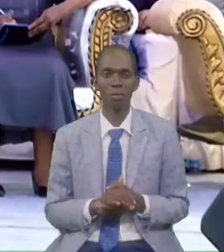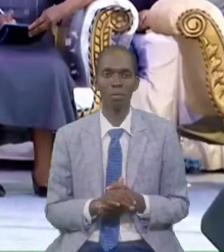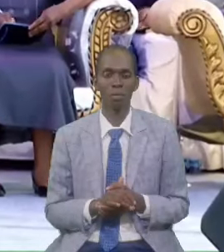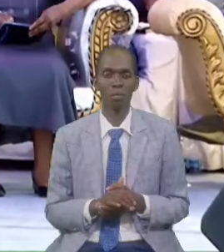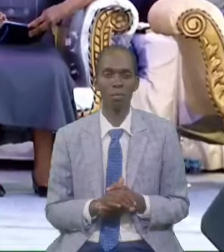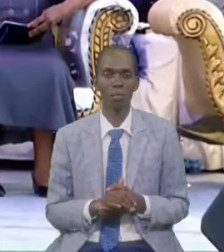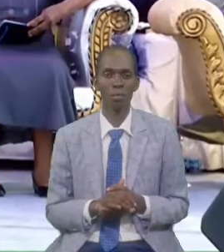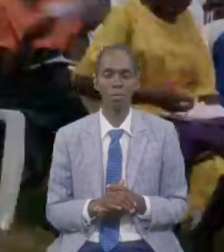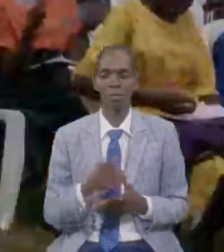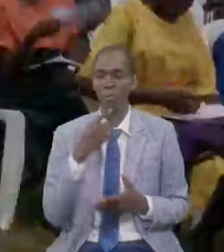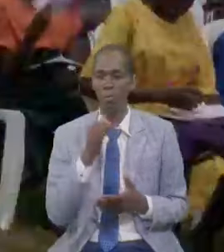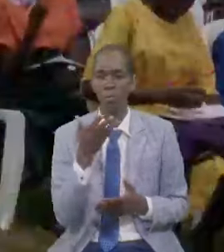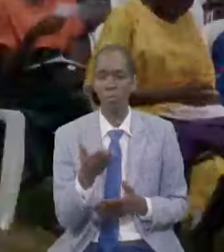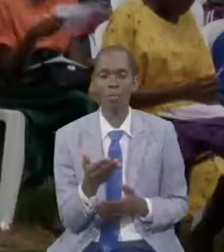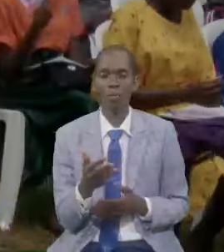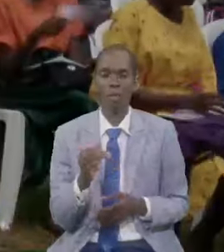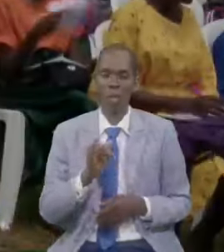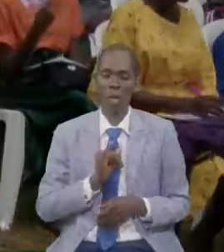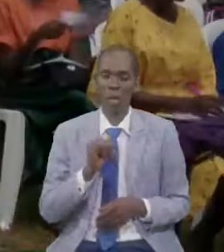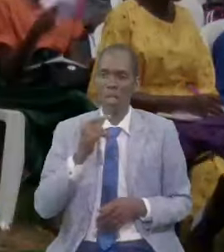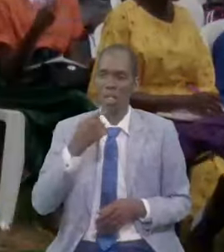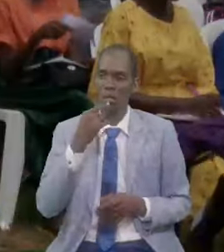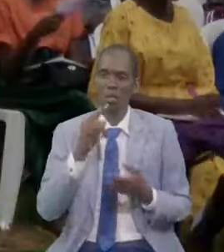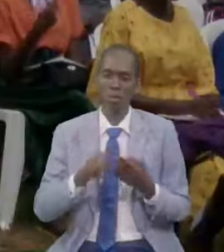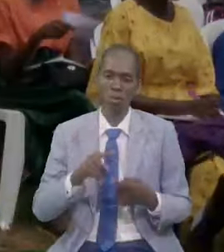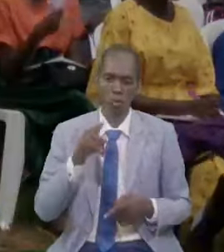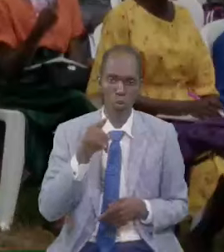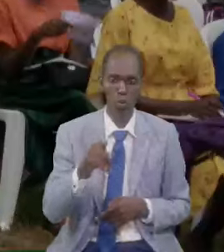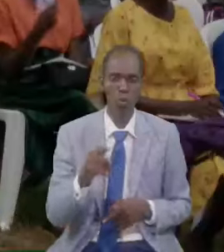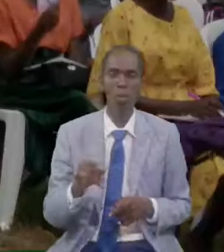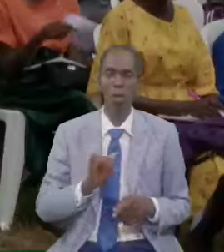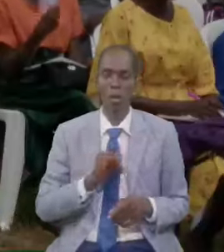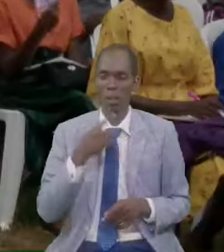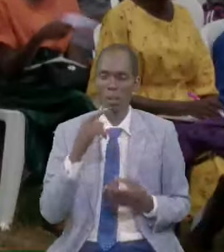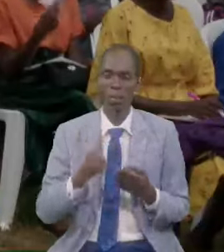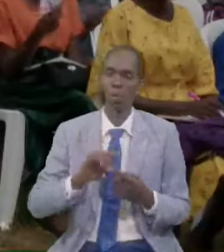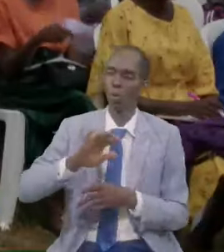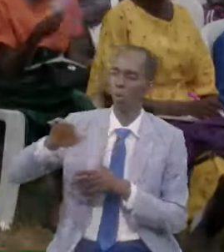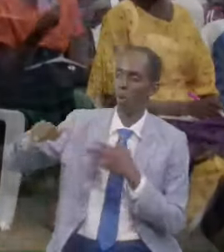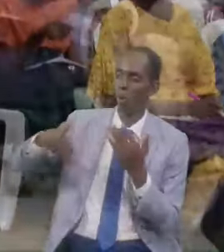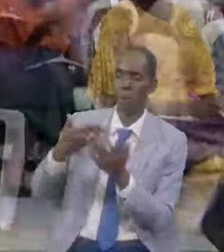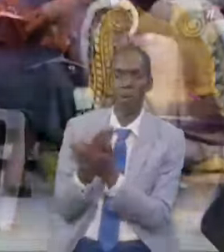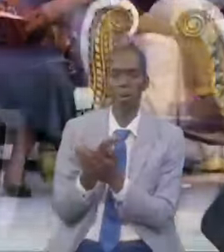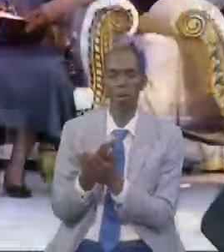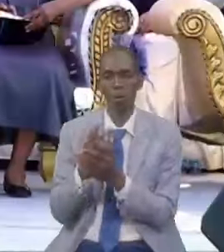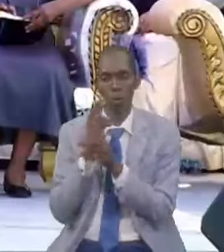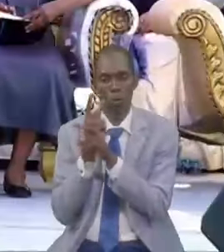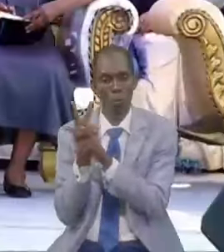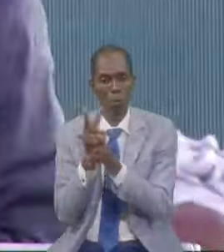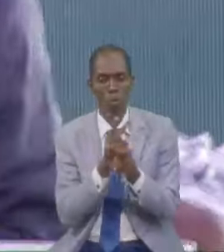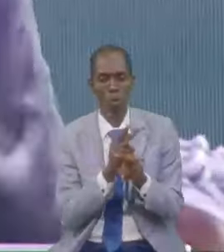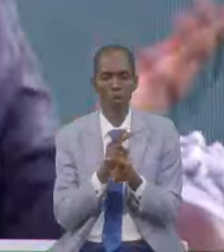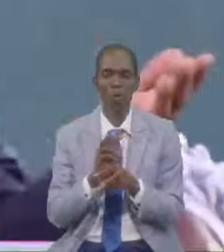say unto you, ఇక్కడ ఆయన చెప్తున్నారు, watch. నేను మీతో ఏమని